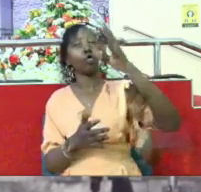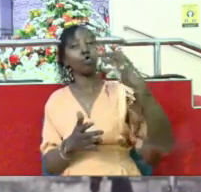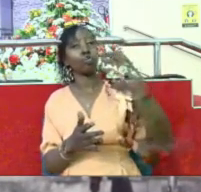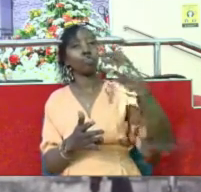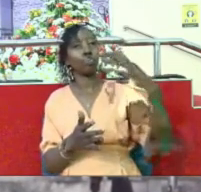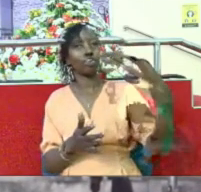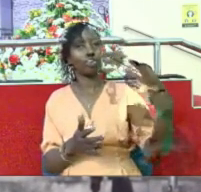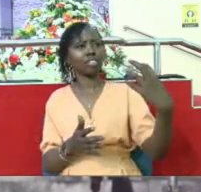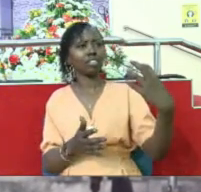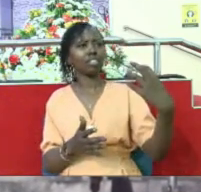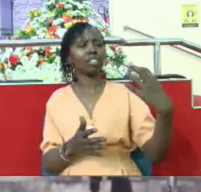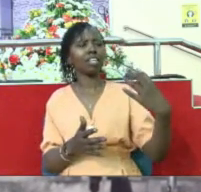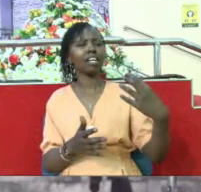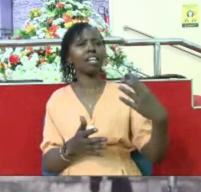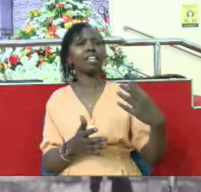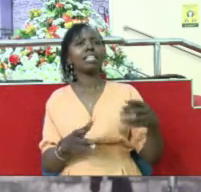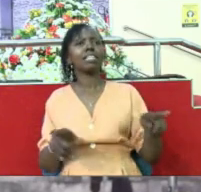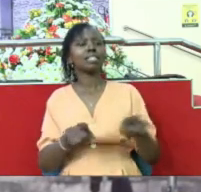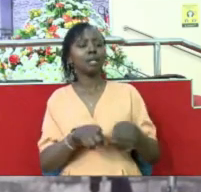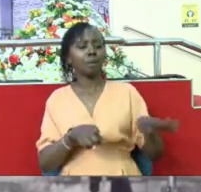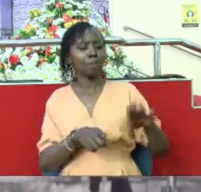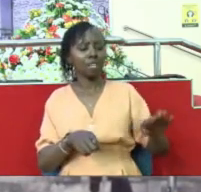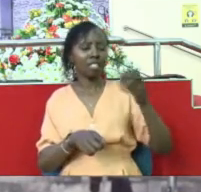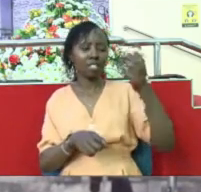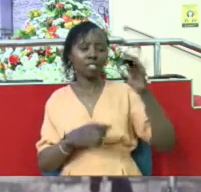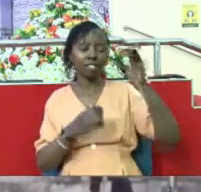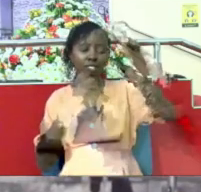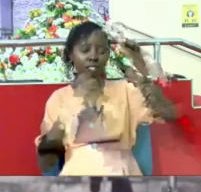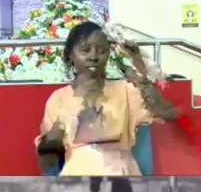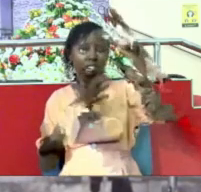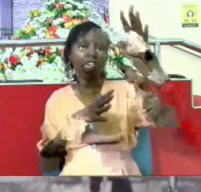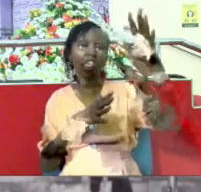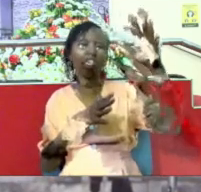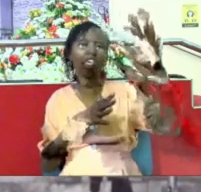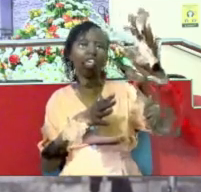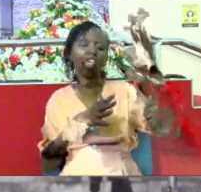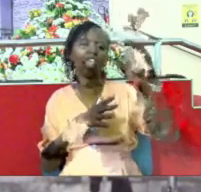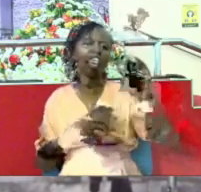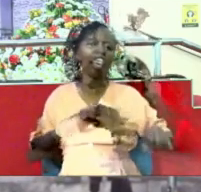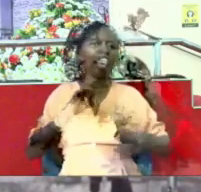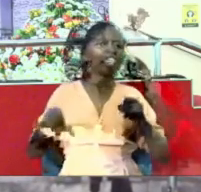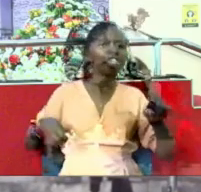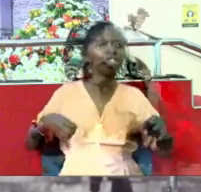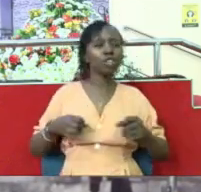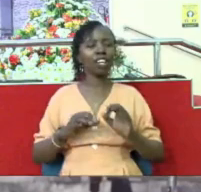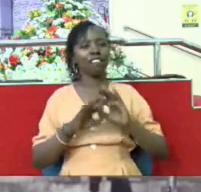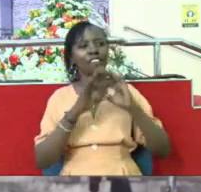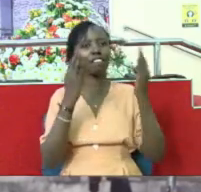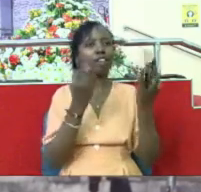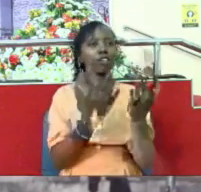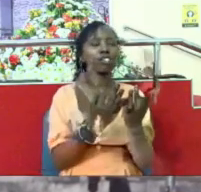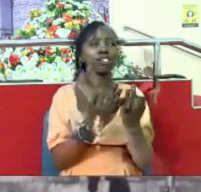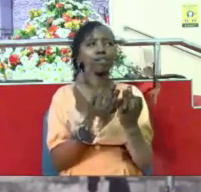was in his father's presence. Alikuwa nafasi ya baba yake. Enjoying communion. Akiwa anafurahia and a fellowship. Ushirika. And